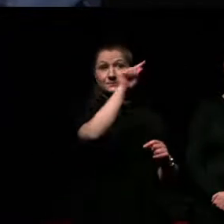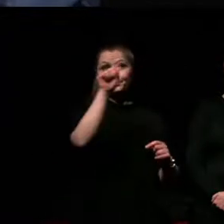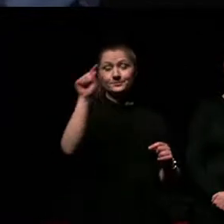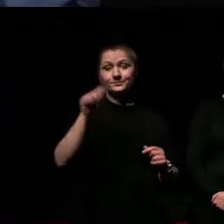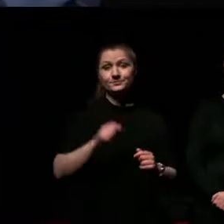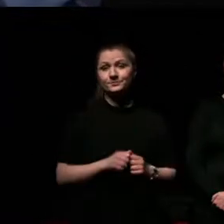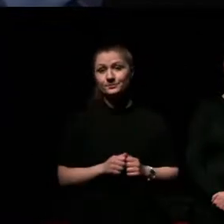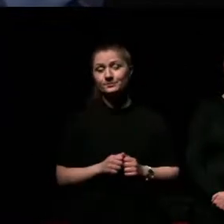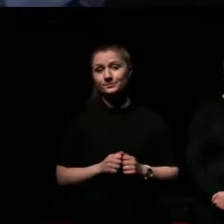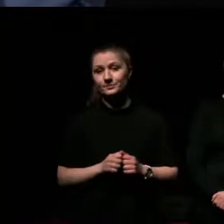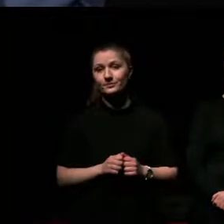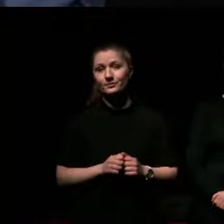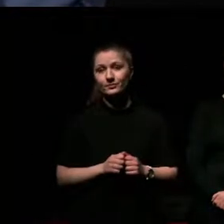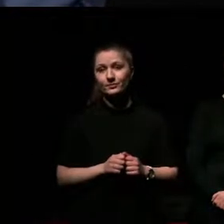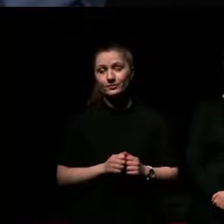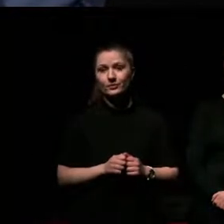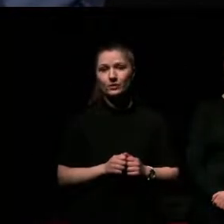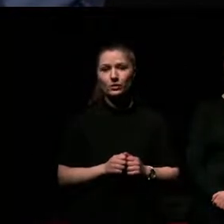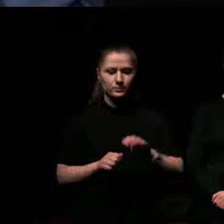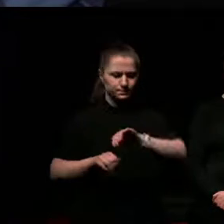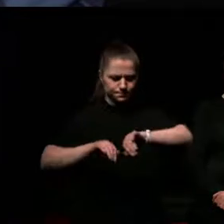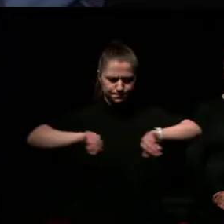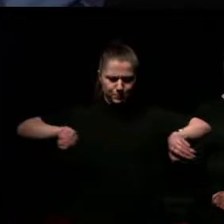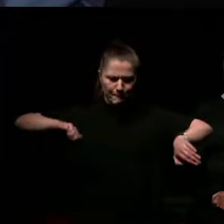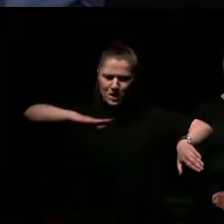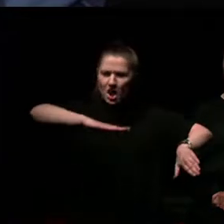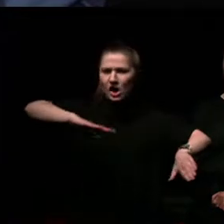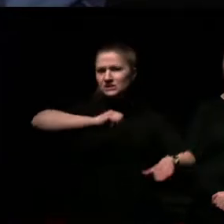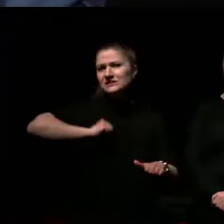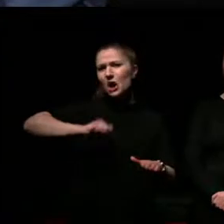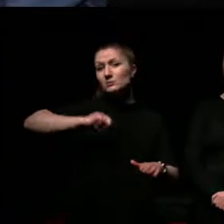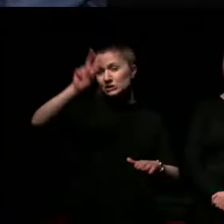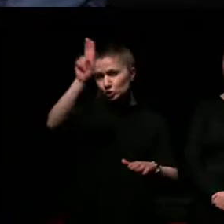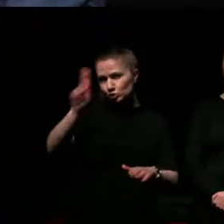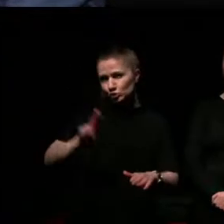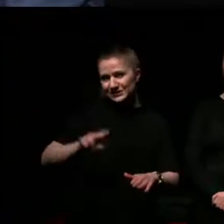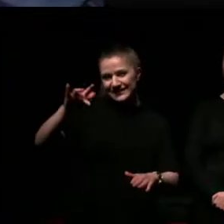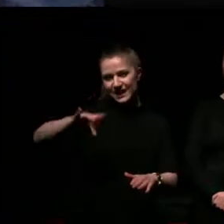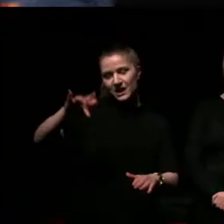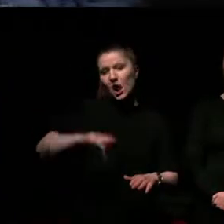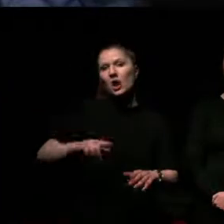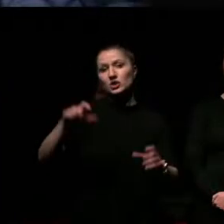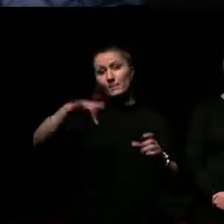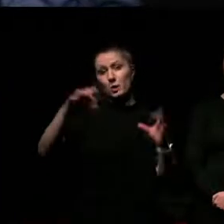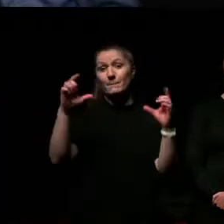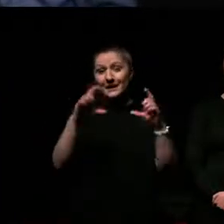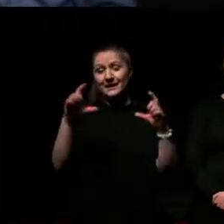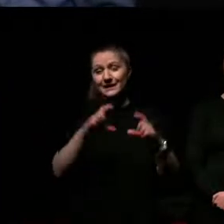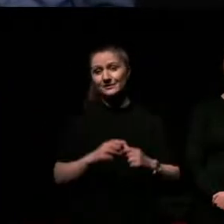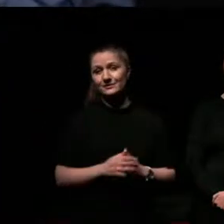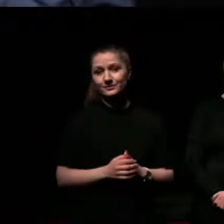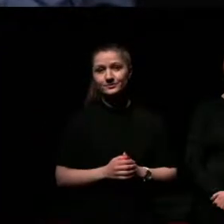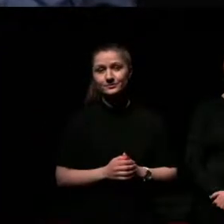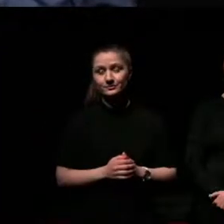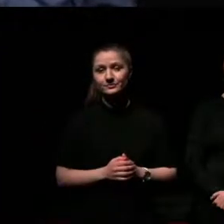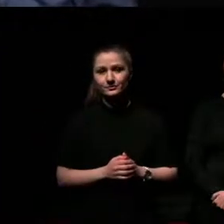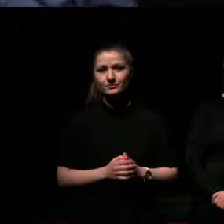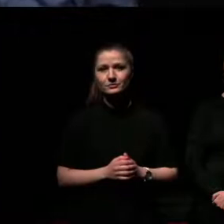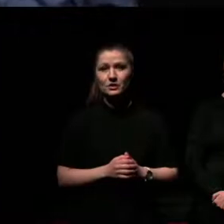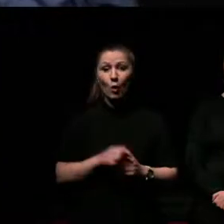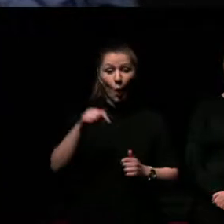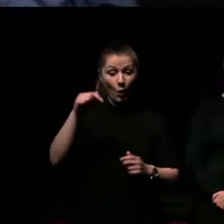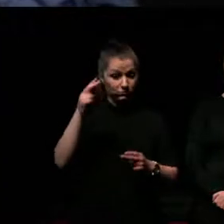Og de skulle gi plass til samisk kunst sentralt i bybildet. Og dette her, det